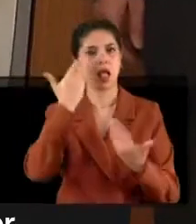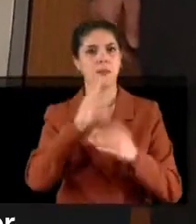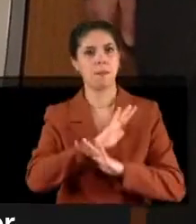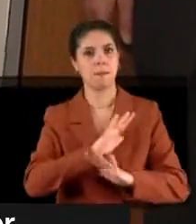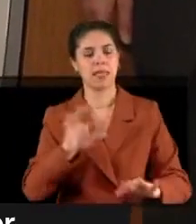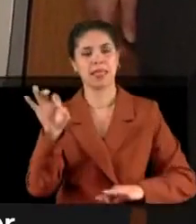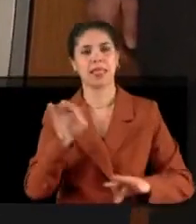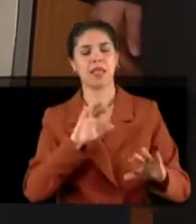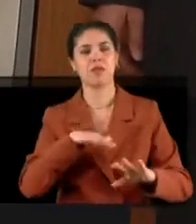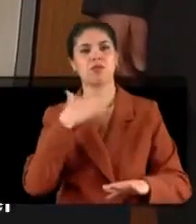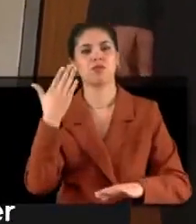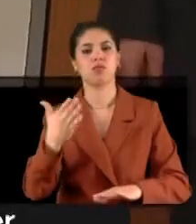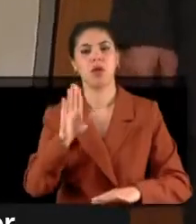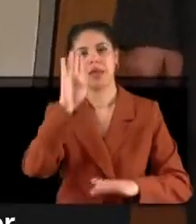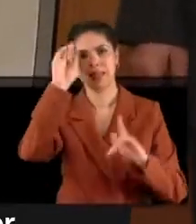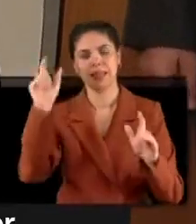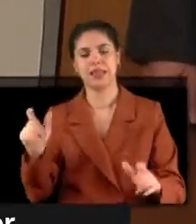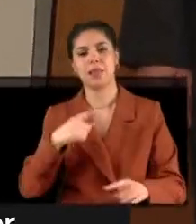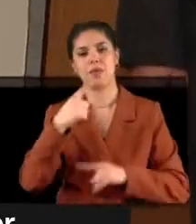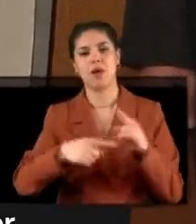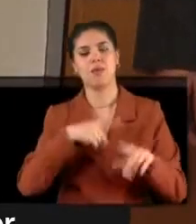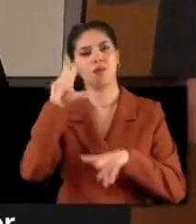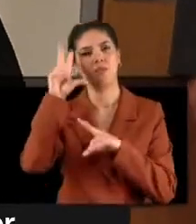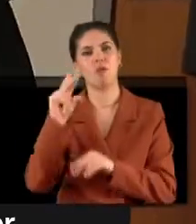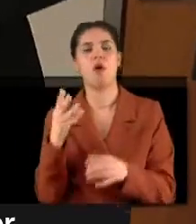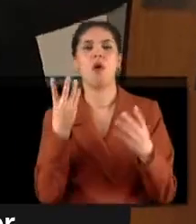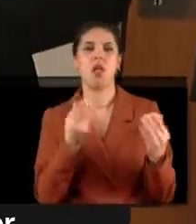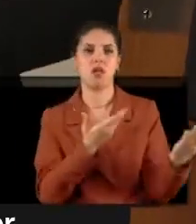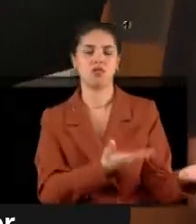Tedavisinin ardından İstanbul'daki yakınlarında bir süre misafir olacak.